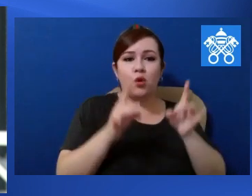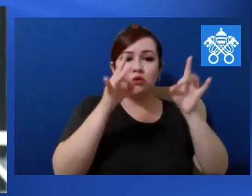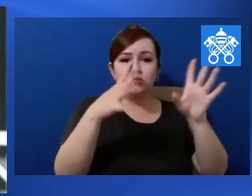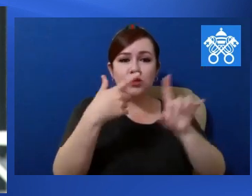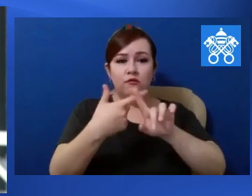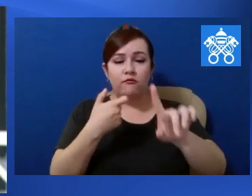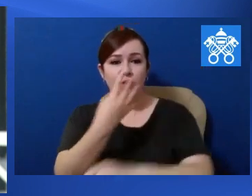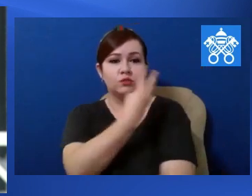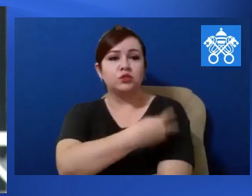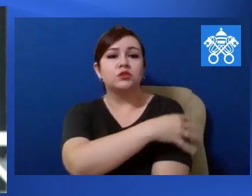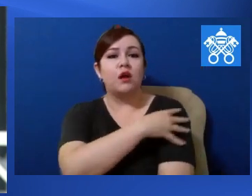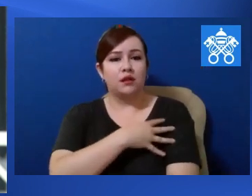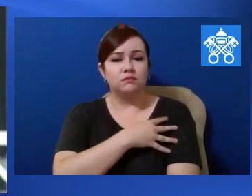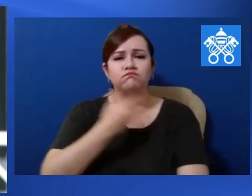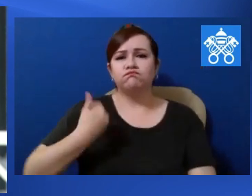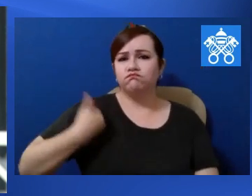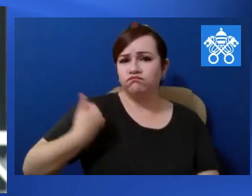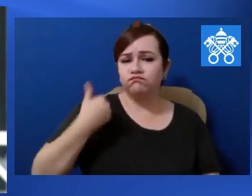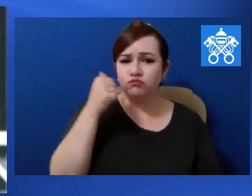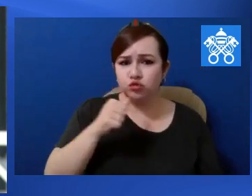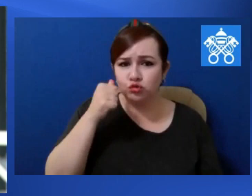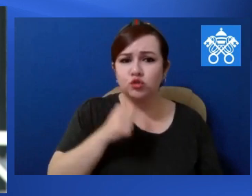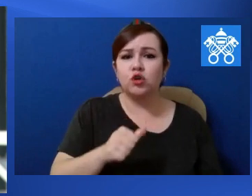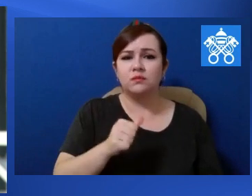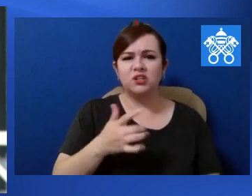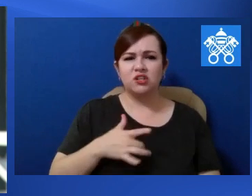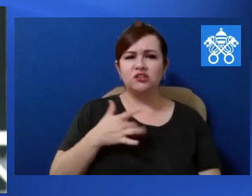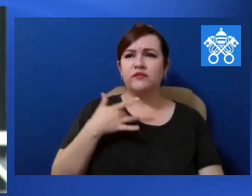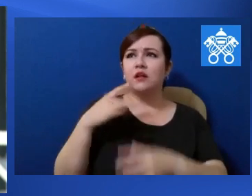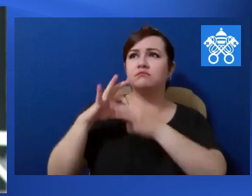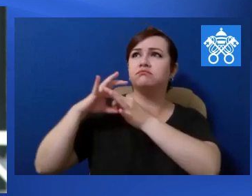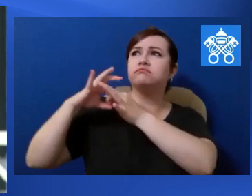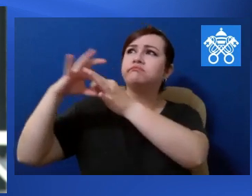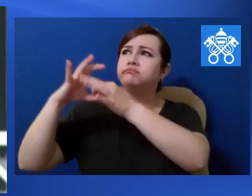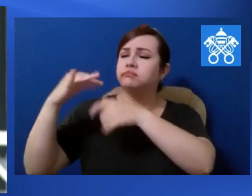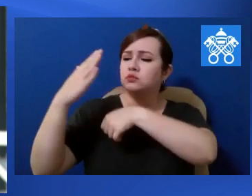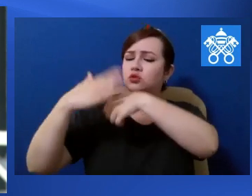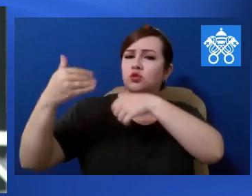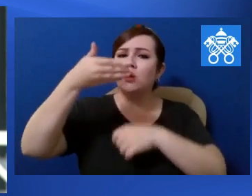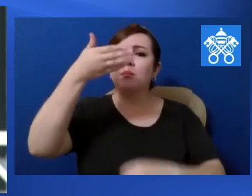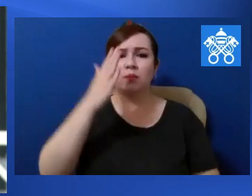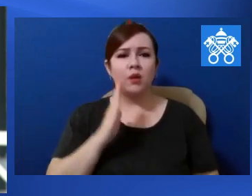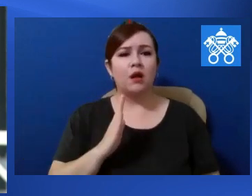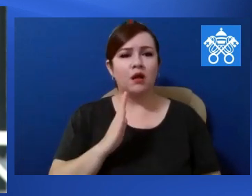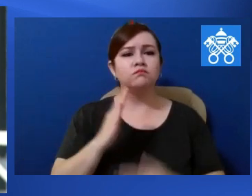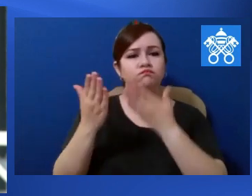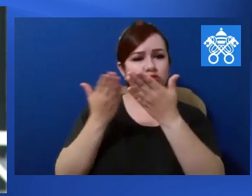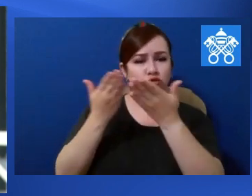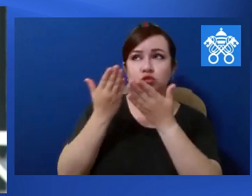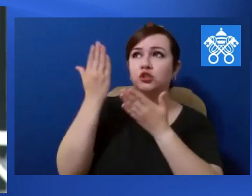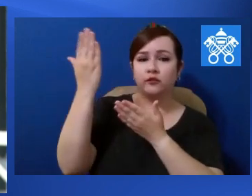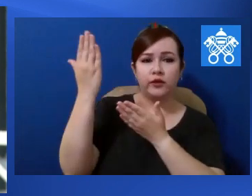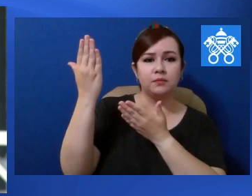vita trasformata dalla presenza di Dio. Come Maria Maddalena, che per prima incontrò